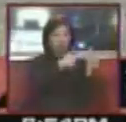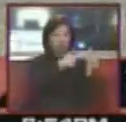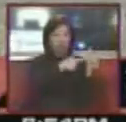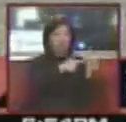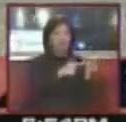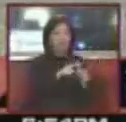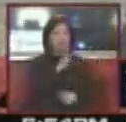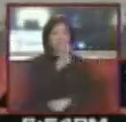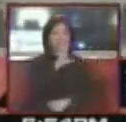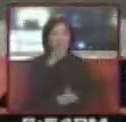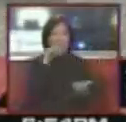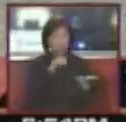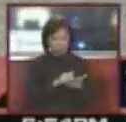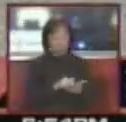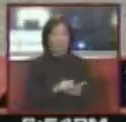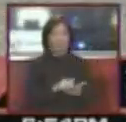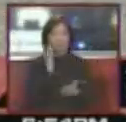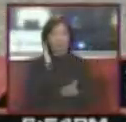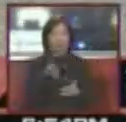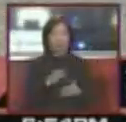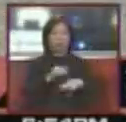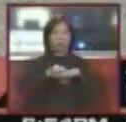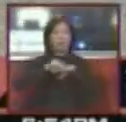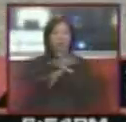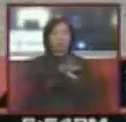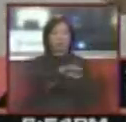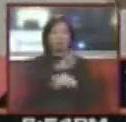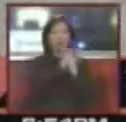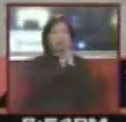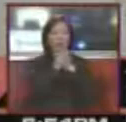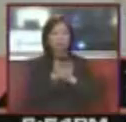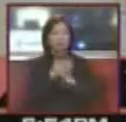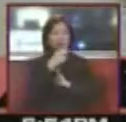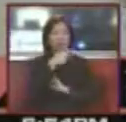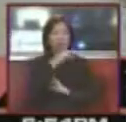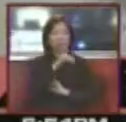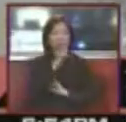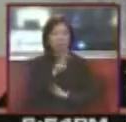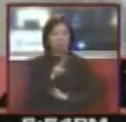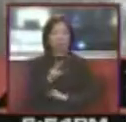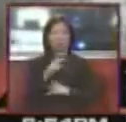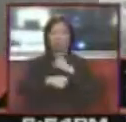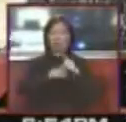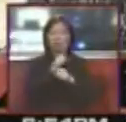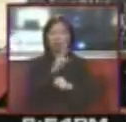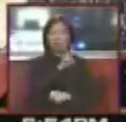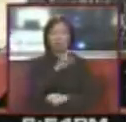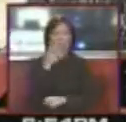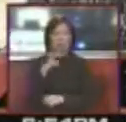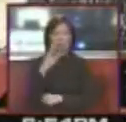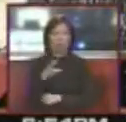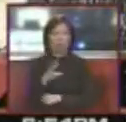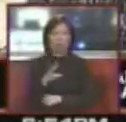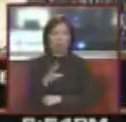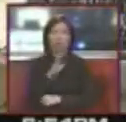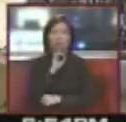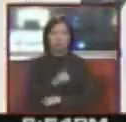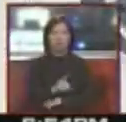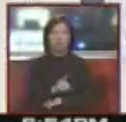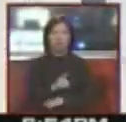sa 45,000 ang tatamaan ng sakit pagdating ng 2016. Para makaiwas, pinakamabisang paraan pa rin daw ang